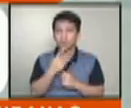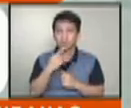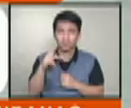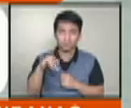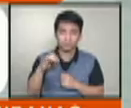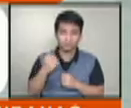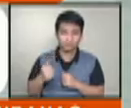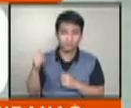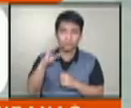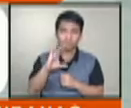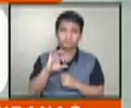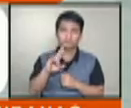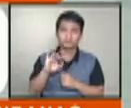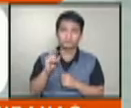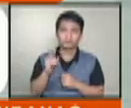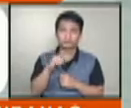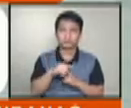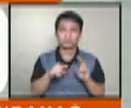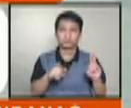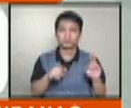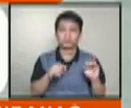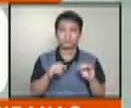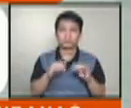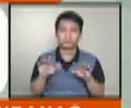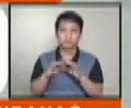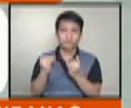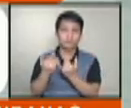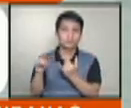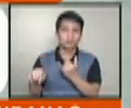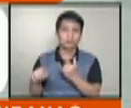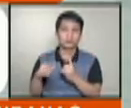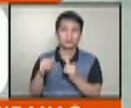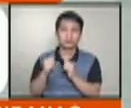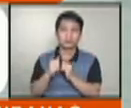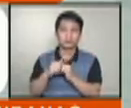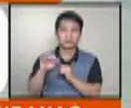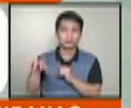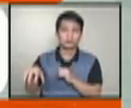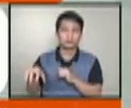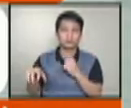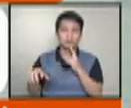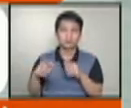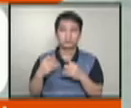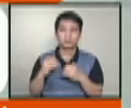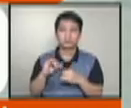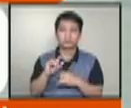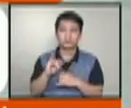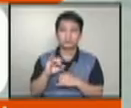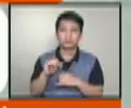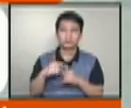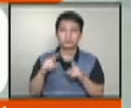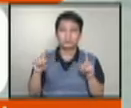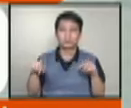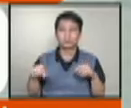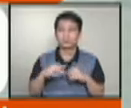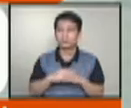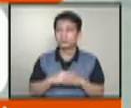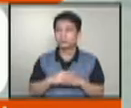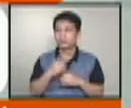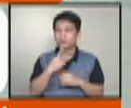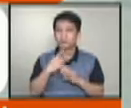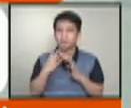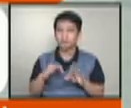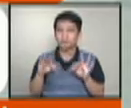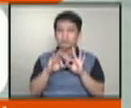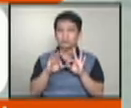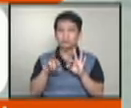Chief Inspector Olgada, sir, sa UBA na nakakatakop doon, sir. Okay. Sito station po yung, sir, station po po. Okay. Sige, basta